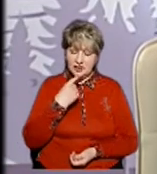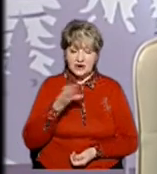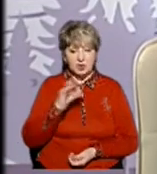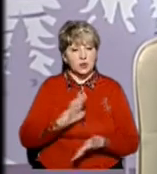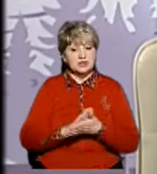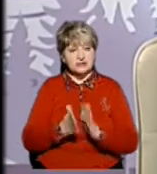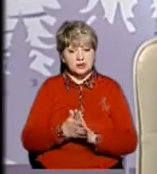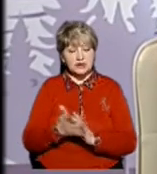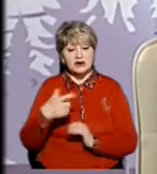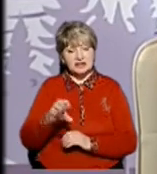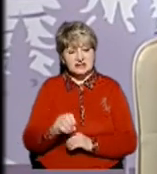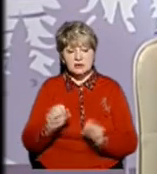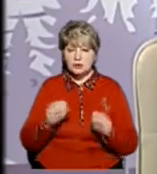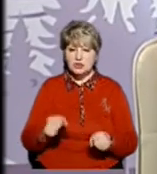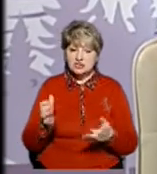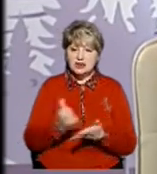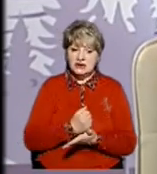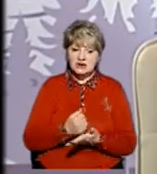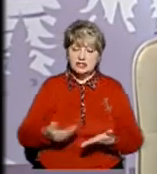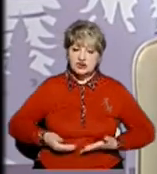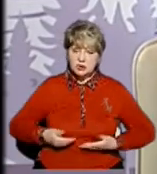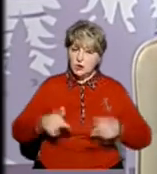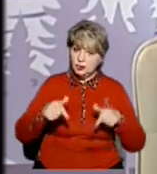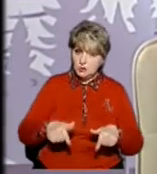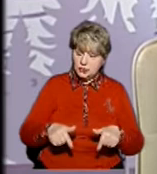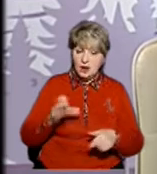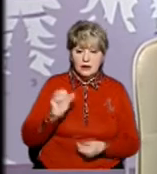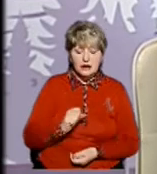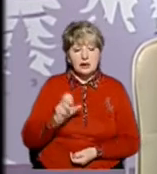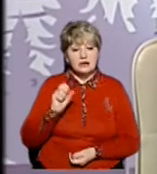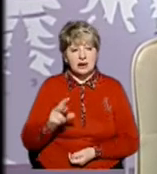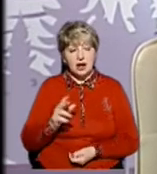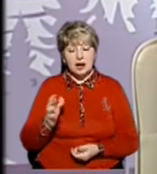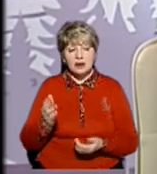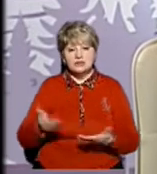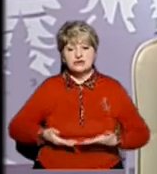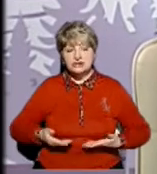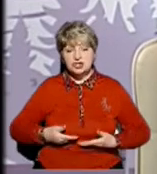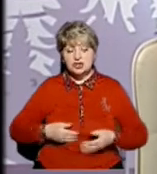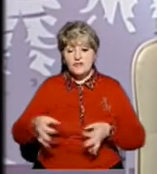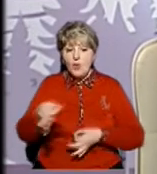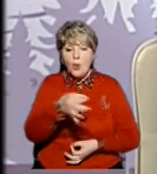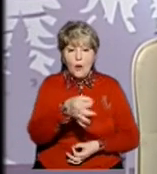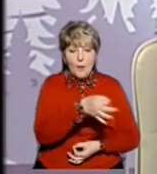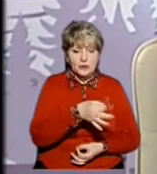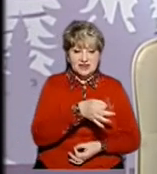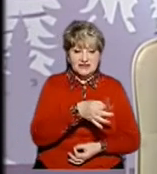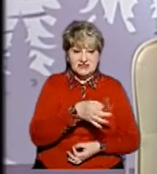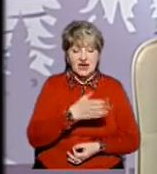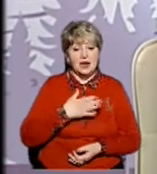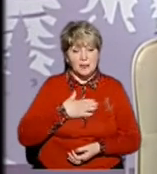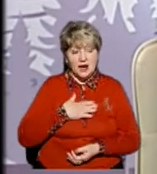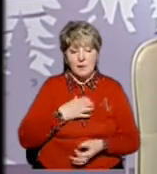можна знайти житло, а власне, як вирішується питання житлом для тимчасово евакуйованих в області, про це